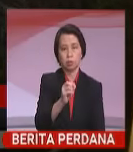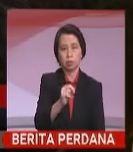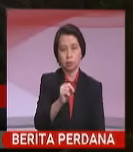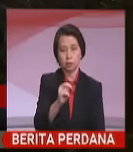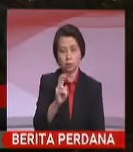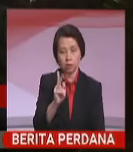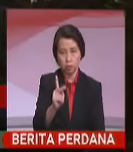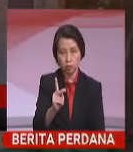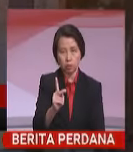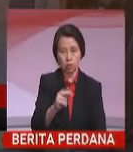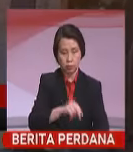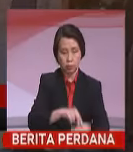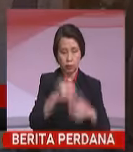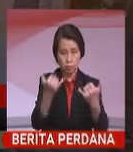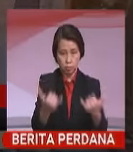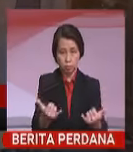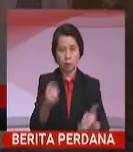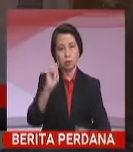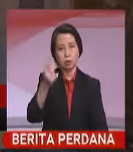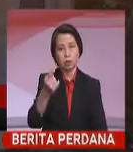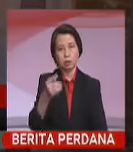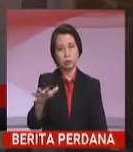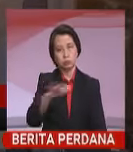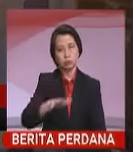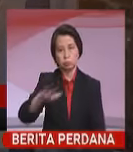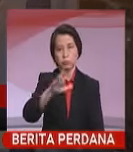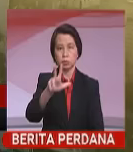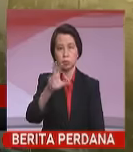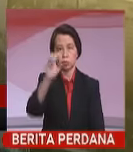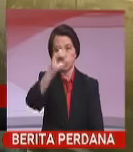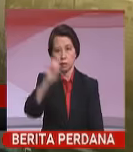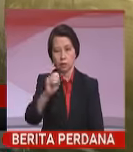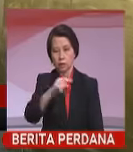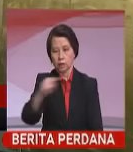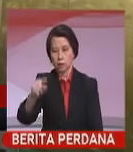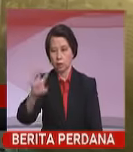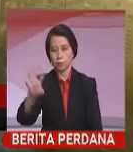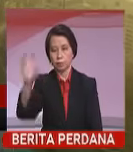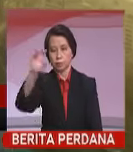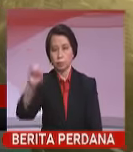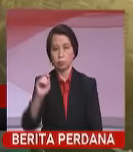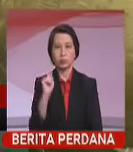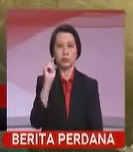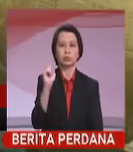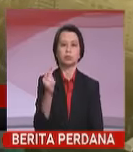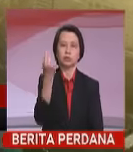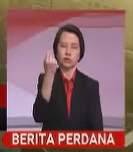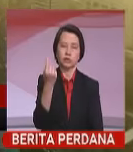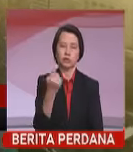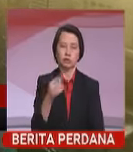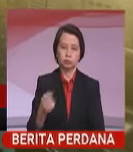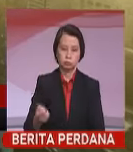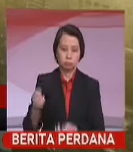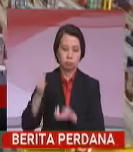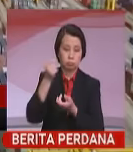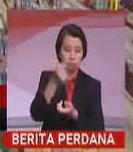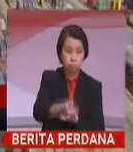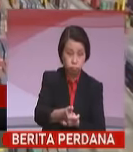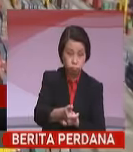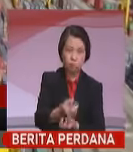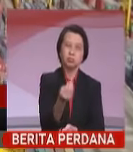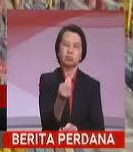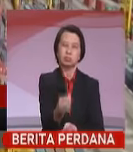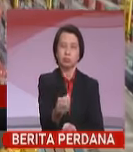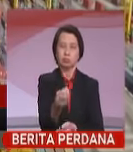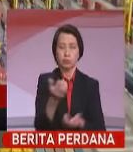KDNK negara pada masa ini hanya antara 3% hingga 4% sahaja. Walaupun sumbangan tersebut kelihatan masih